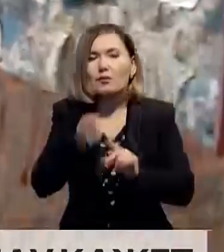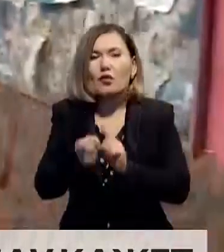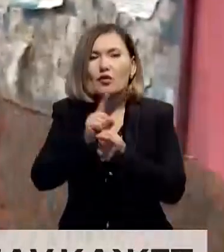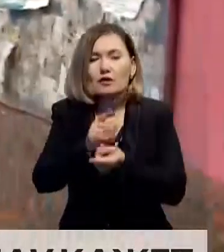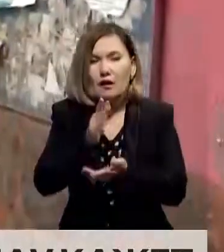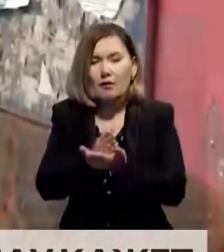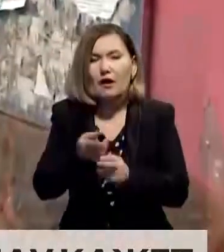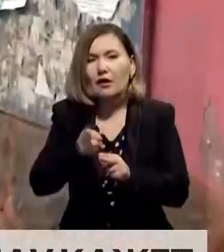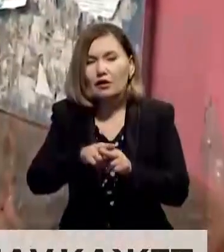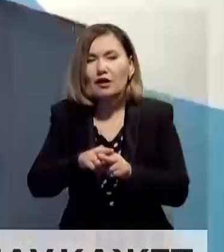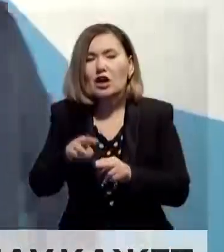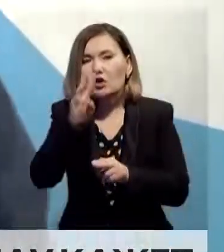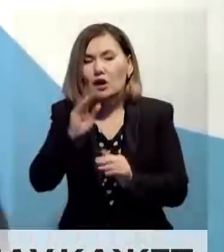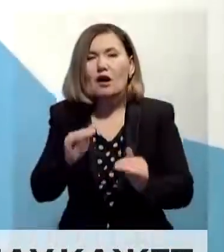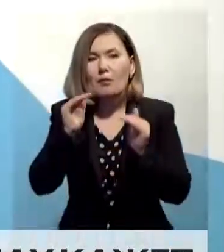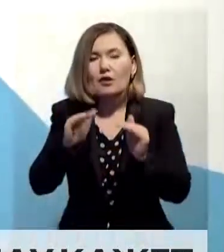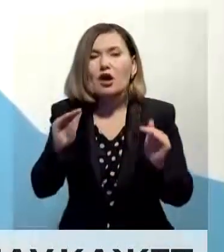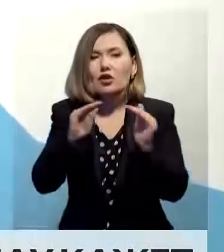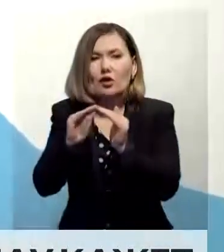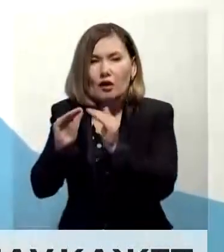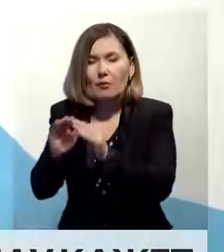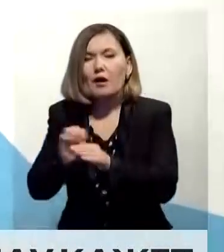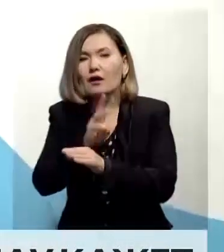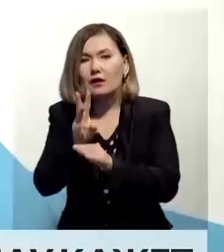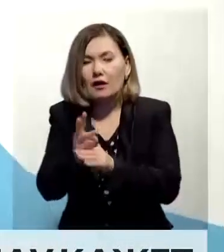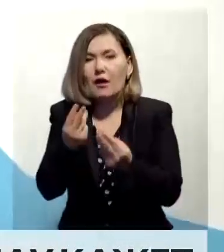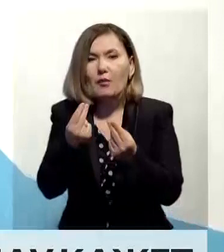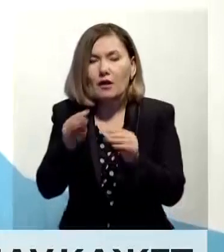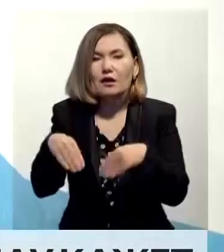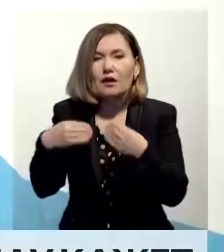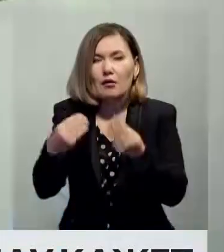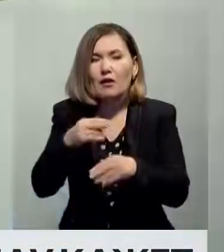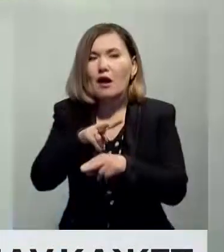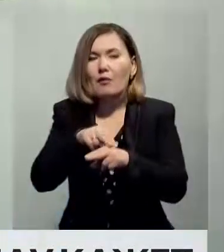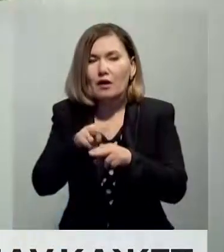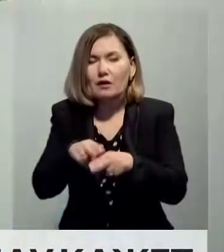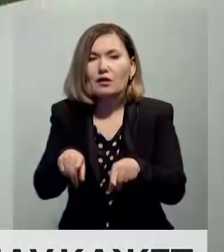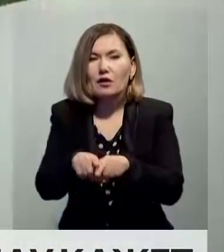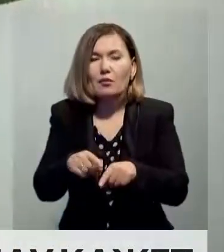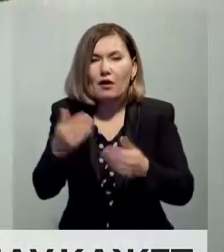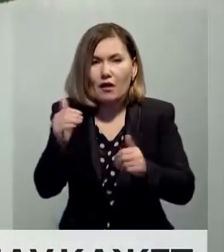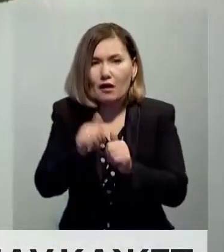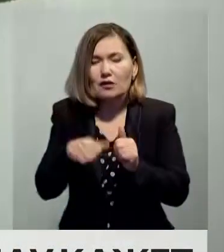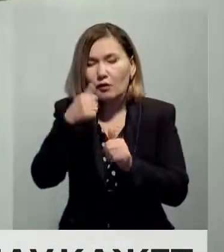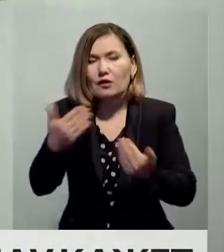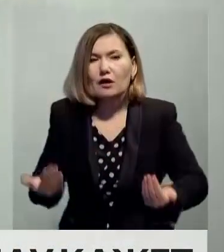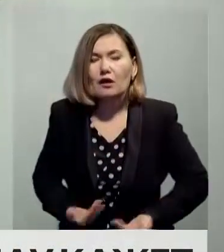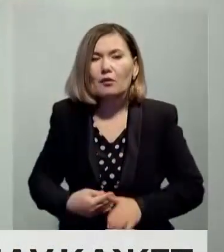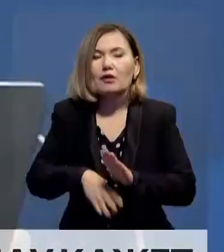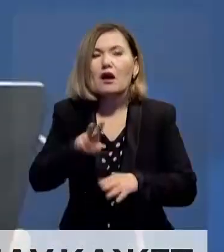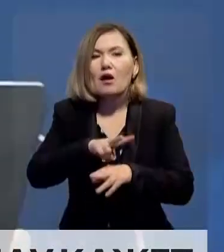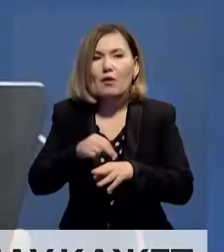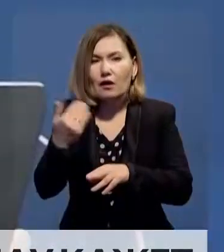болды. Бірнеше рет жалақы өсті, тұрғын үй үшін берілетін ақыны алатын тәртіп сақшылары көбейді. Мемлекет басшысы ішкі істер